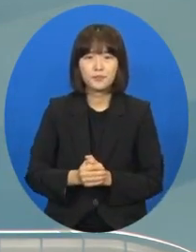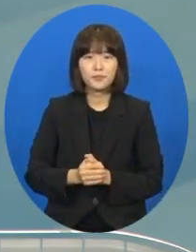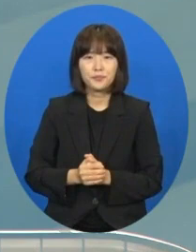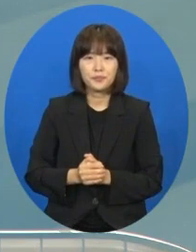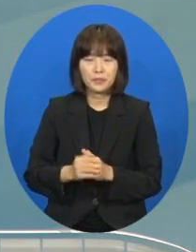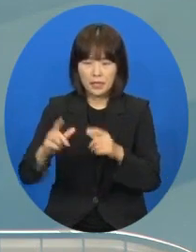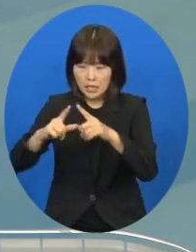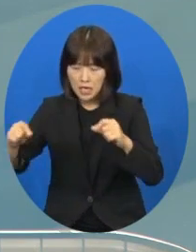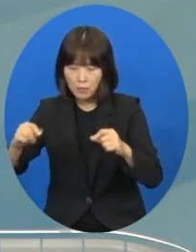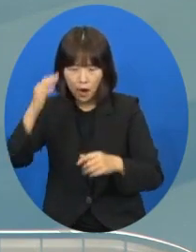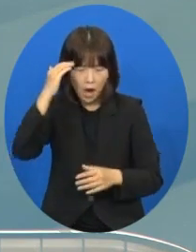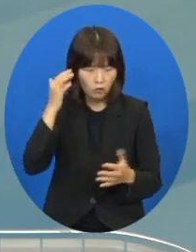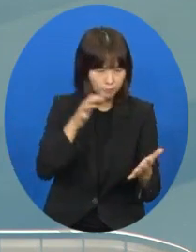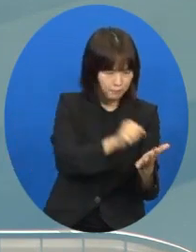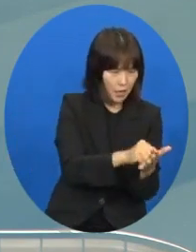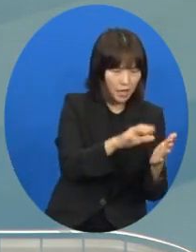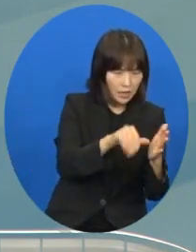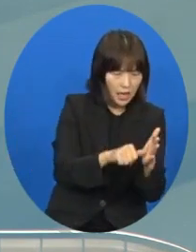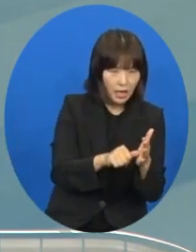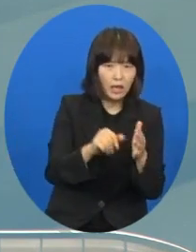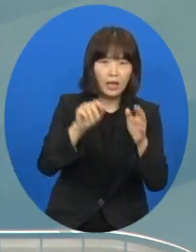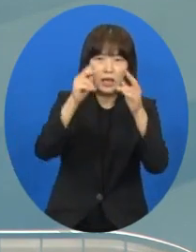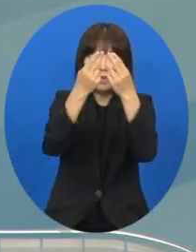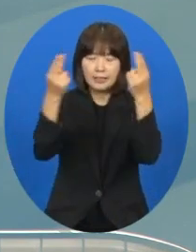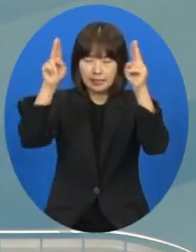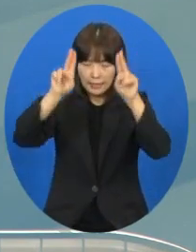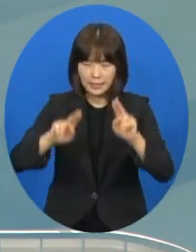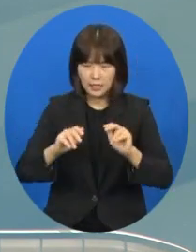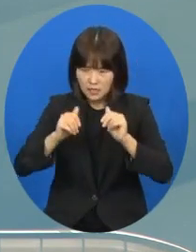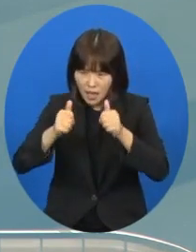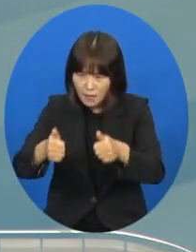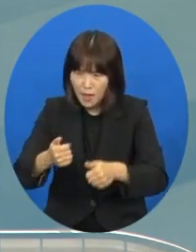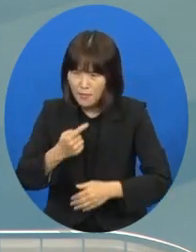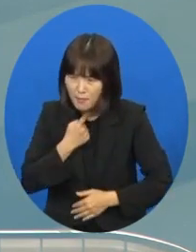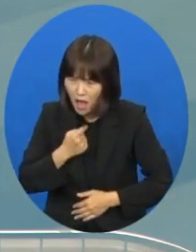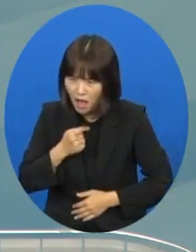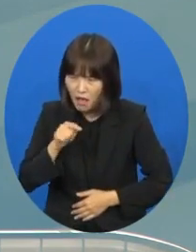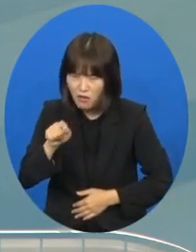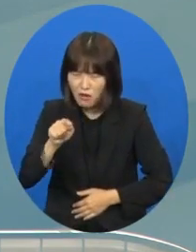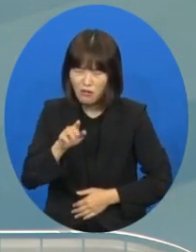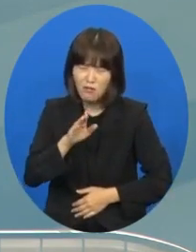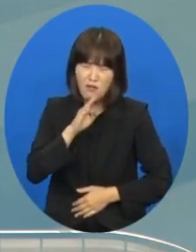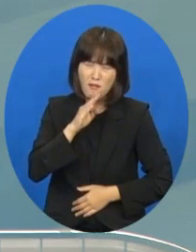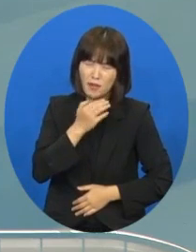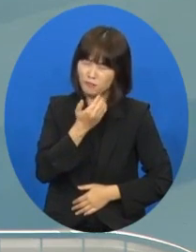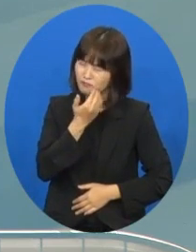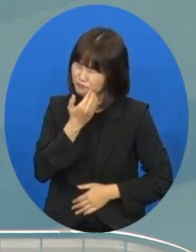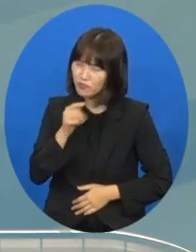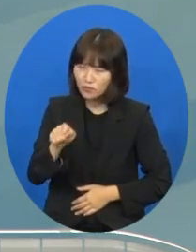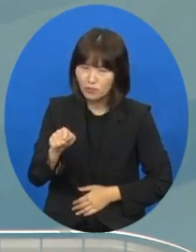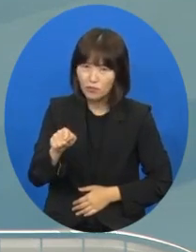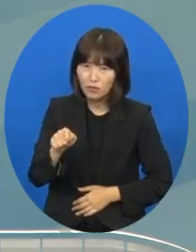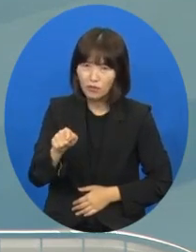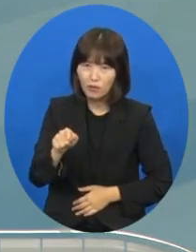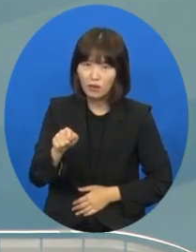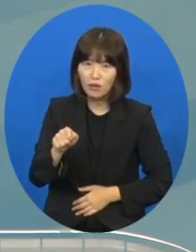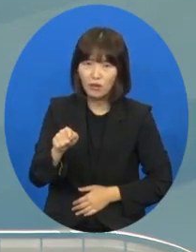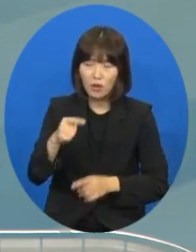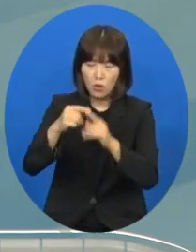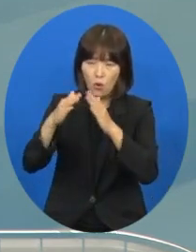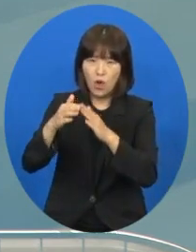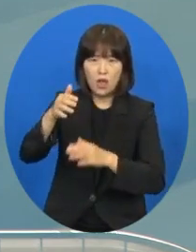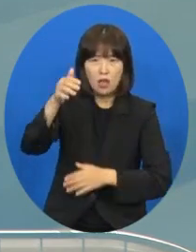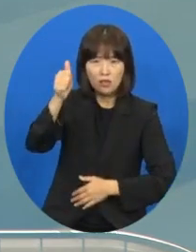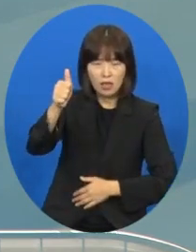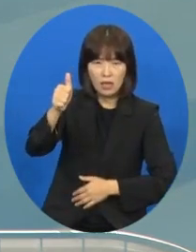참배했다 그러면 그건 말할 수 없는 수치예요. 그는 지도자가 될 자격이 없어요. 주기철